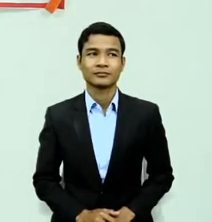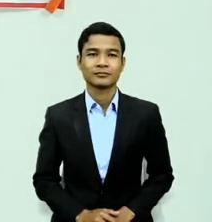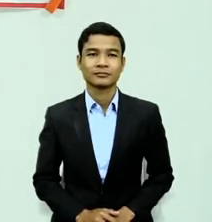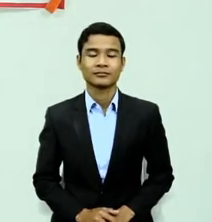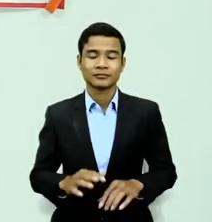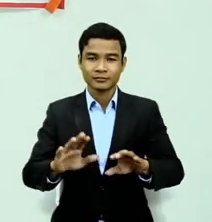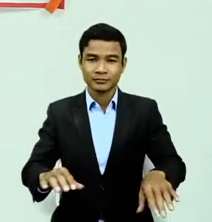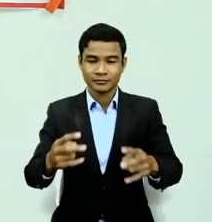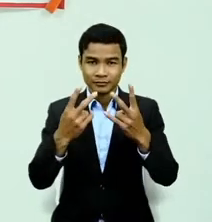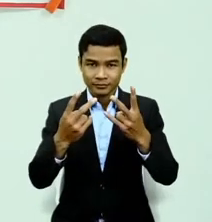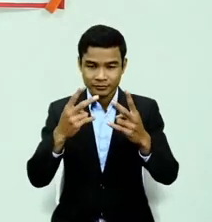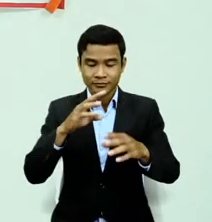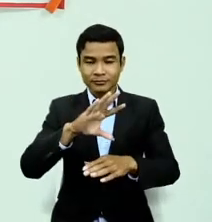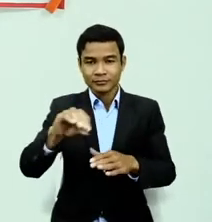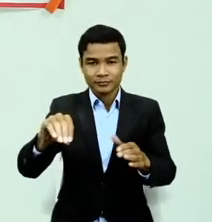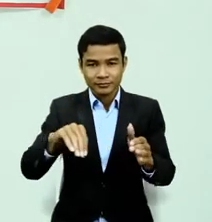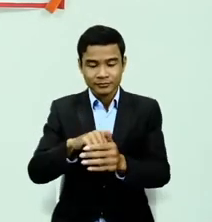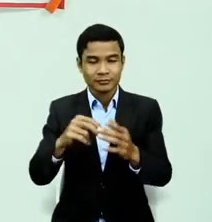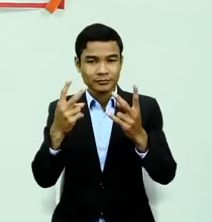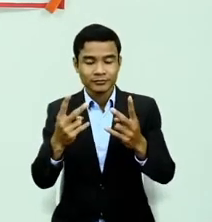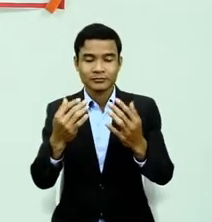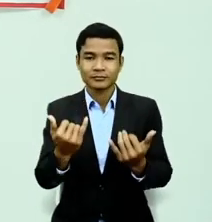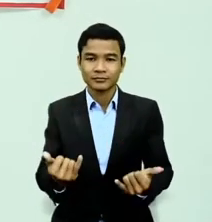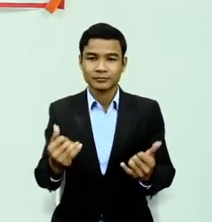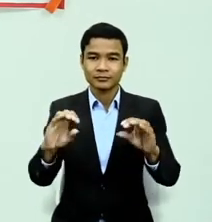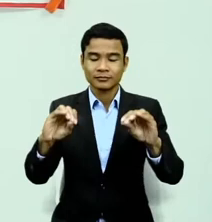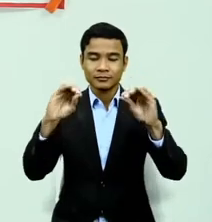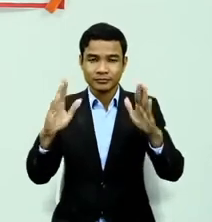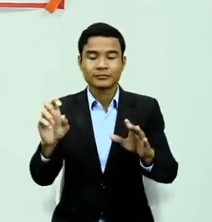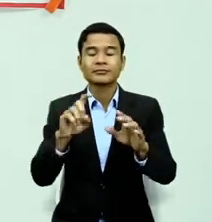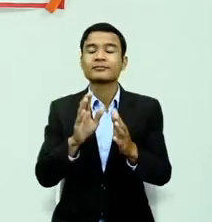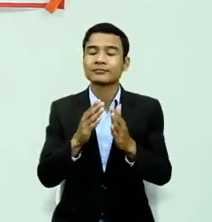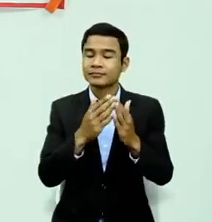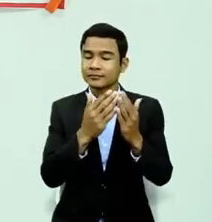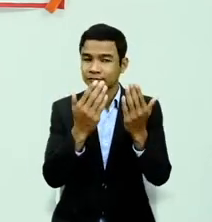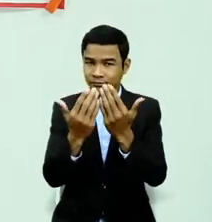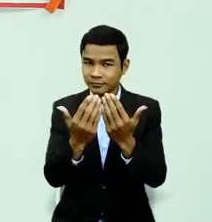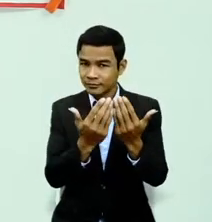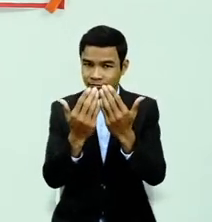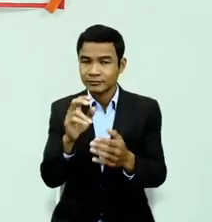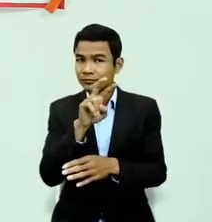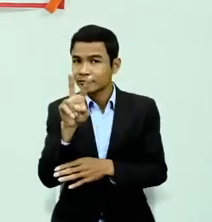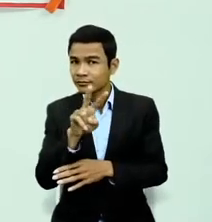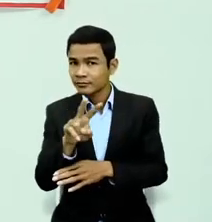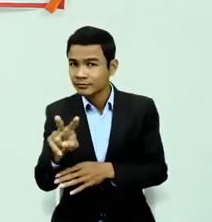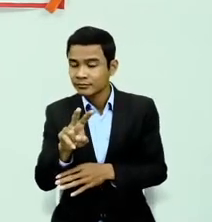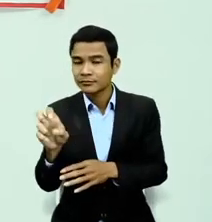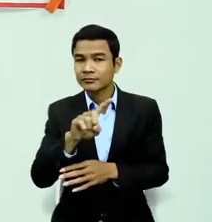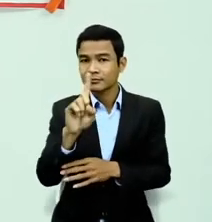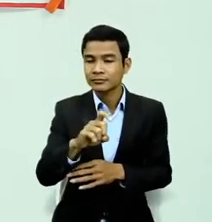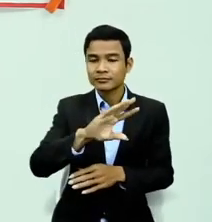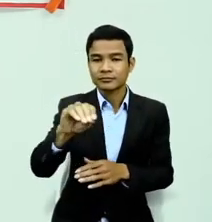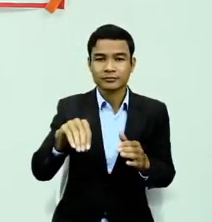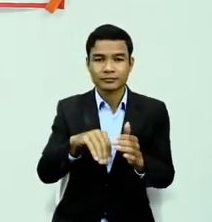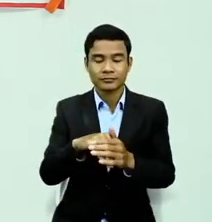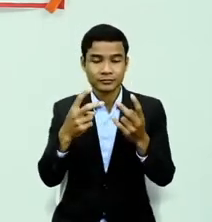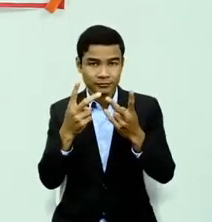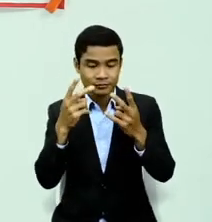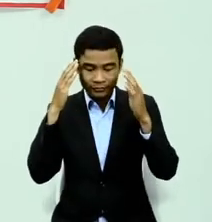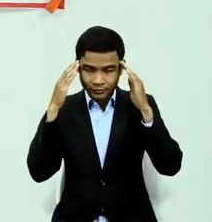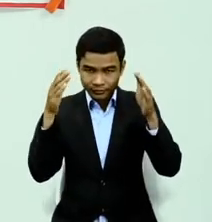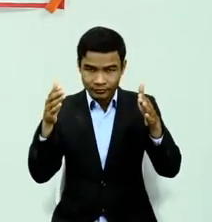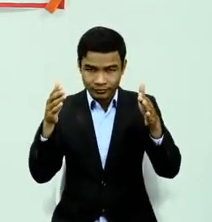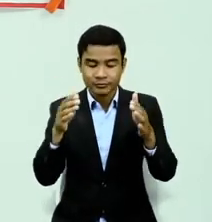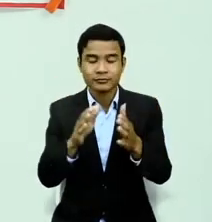chà con ban khơi hái nó con nó ai lấy nè kêu nâng an sầm nô ni ai con đạp sân nó con nó chú con ở khăn ít đạp để chắc chắc tất đạp tình ở khăn ít là